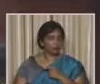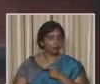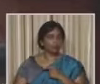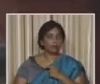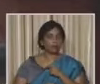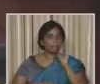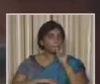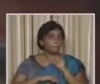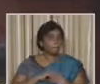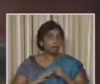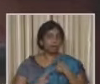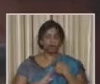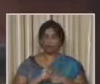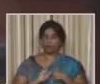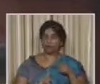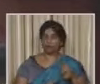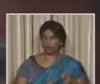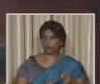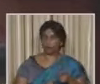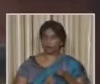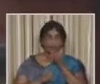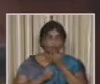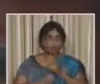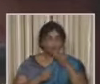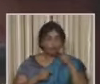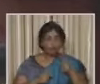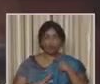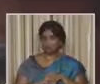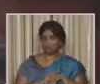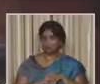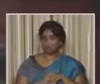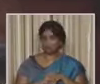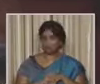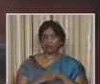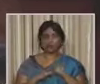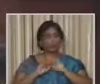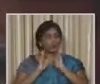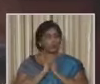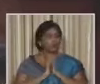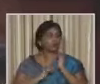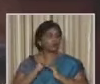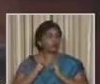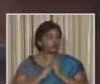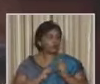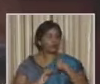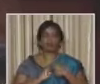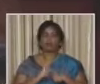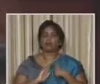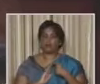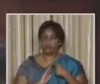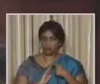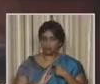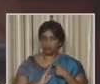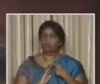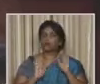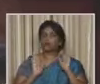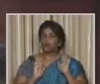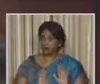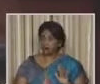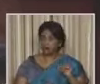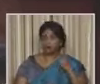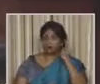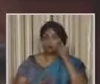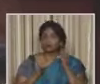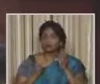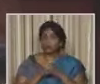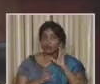இலங்கையில், தாக்குதல்தாரிகள் இலங்கையில் இருக்கிறார்கள், எல்லா செயற்பாடுகளும் இலங்கையில் இடம்பெறுகின்றன. ஆனால் உளவு பிரிவுக்கு